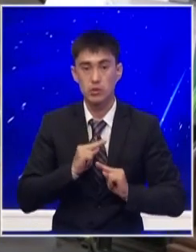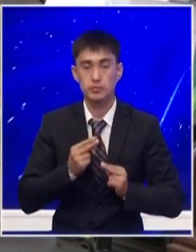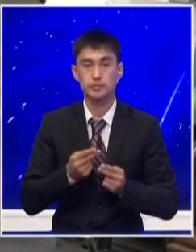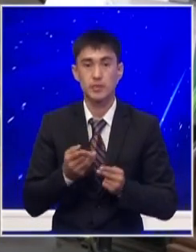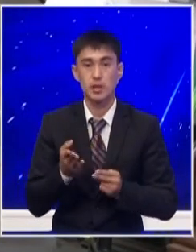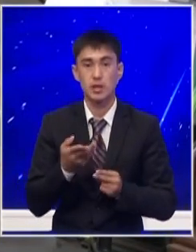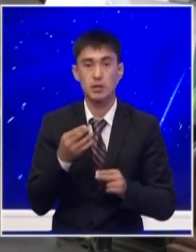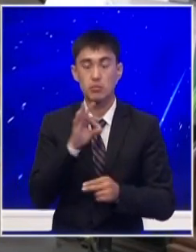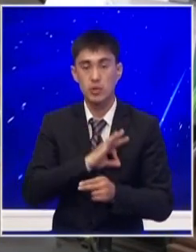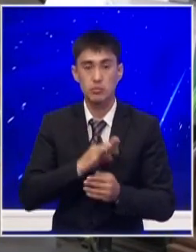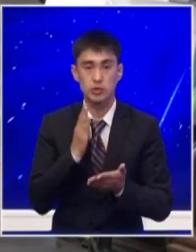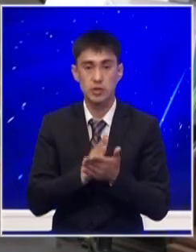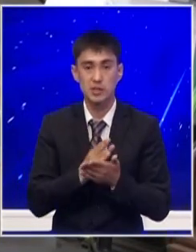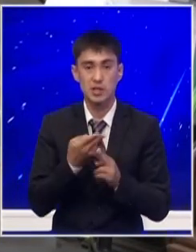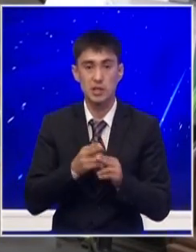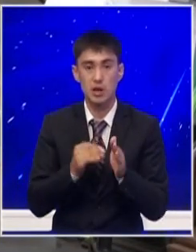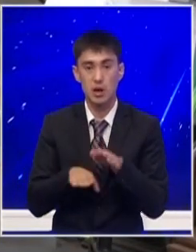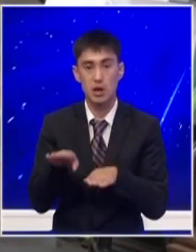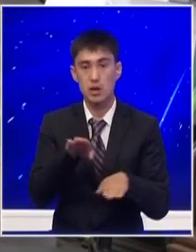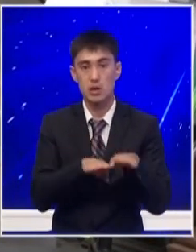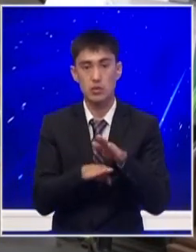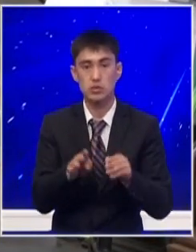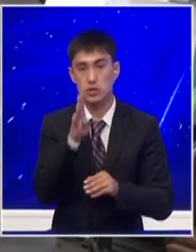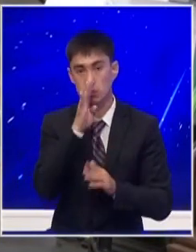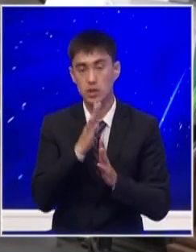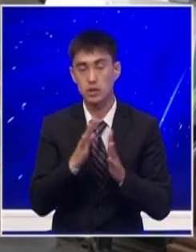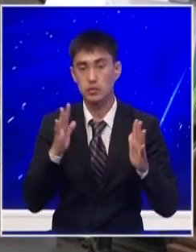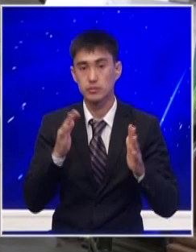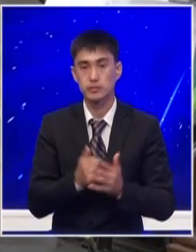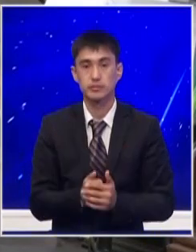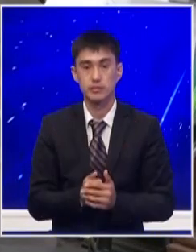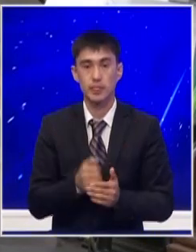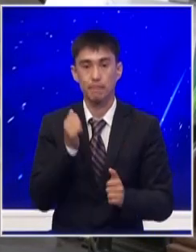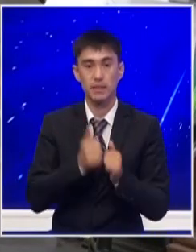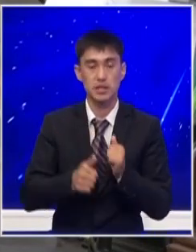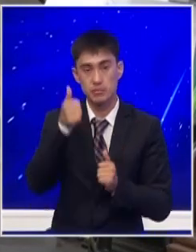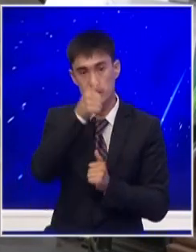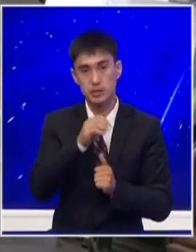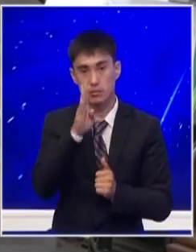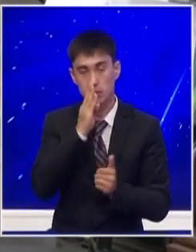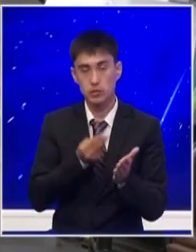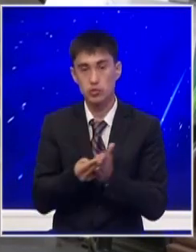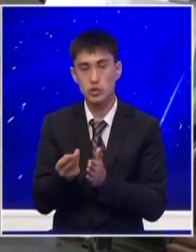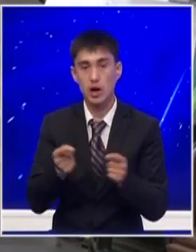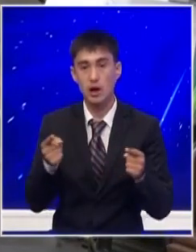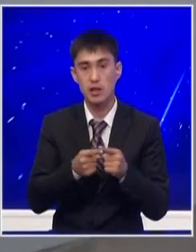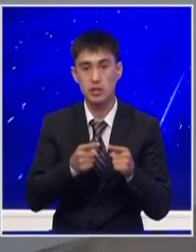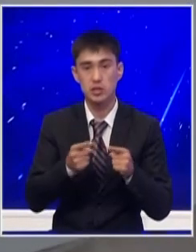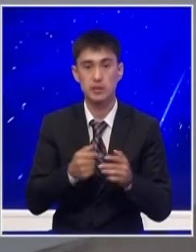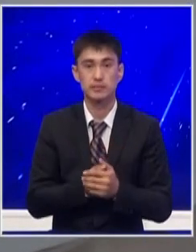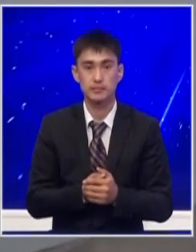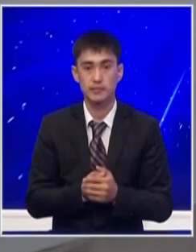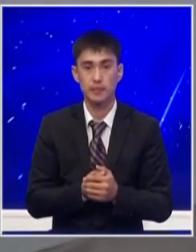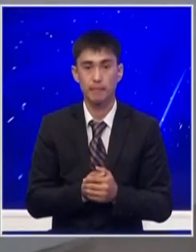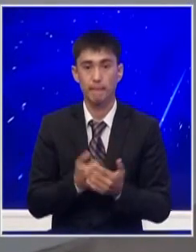сказать, преимущество – это карьерный рост, заработная плата, ежемесячный платеж аренды жилья. Отметим,